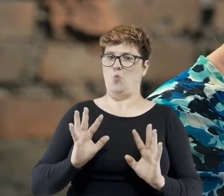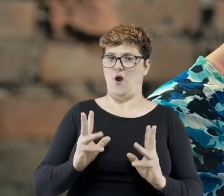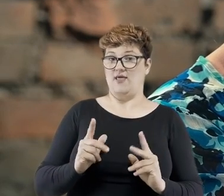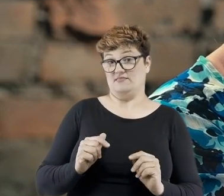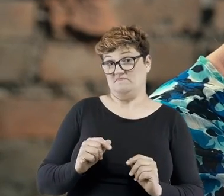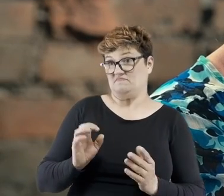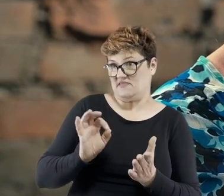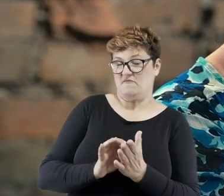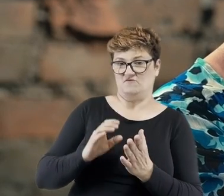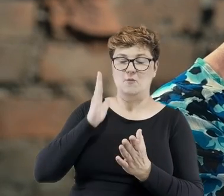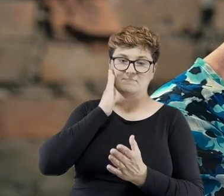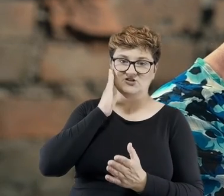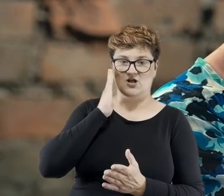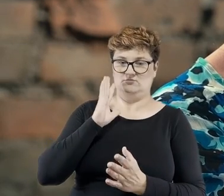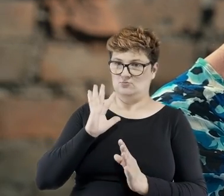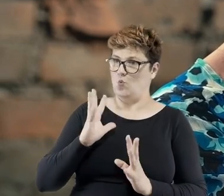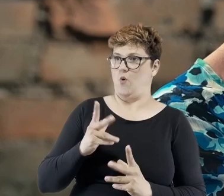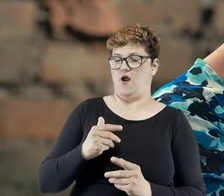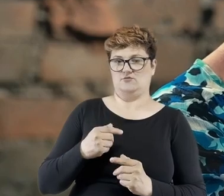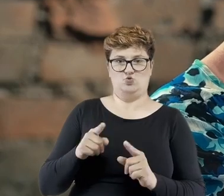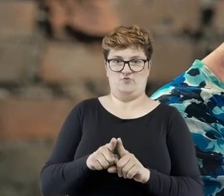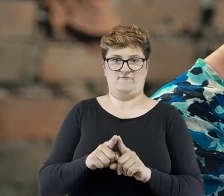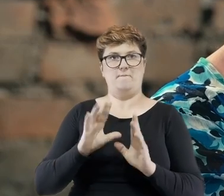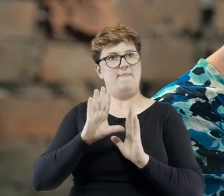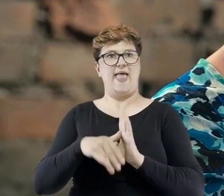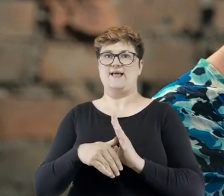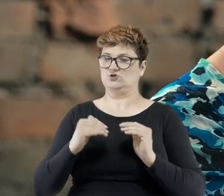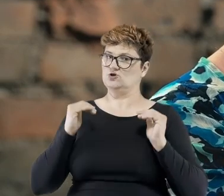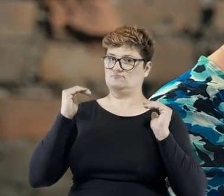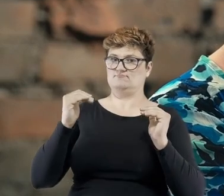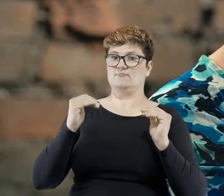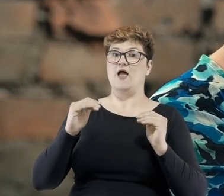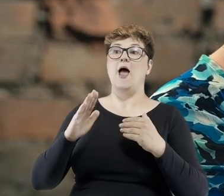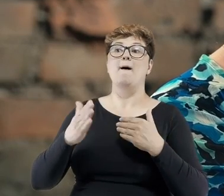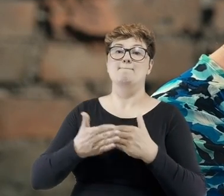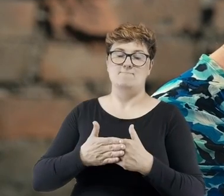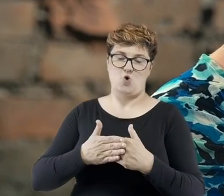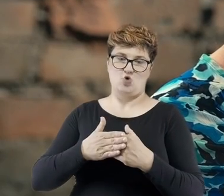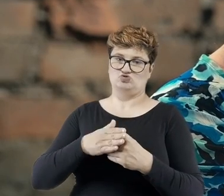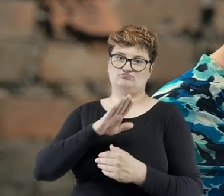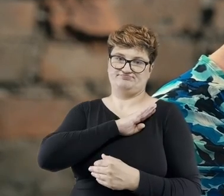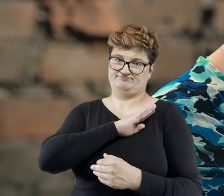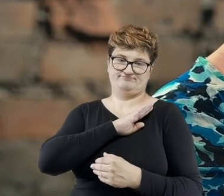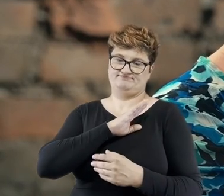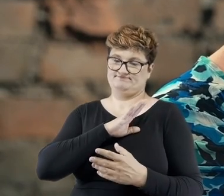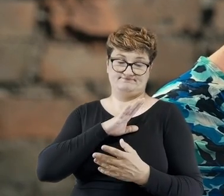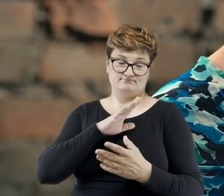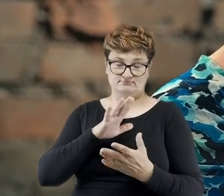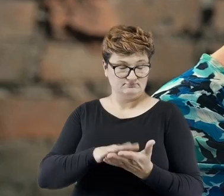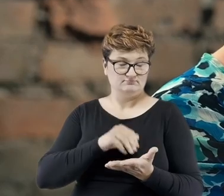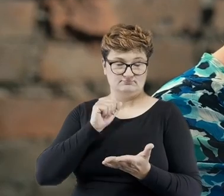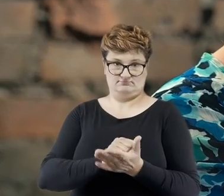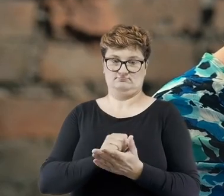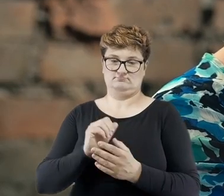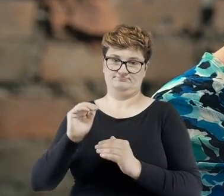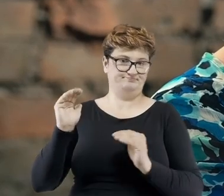Więc to musiało być przyjemne, mieszczańskie wnętrze, natomiast no, po śmierci męża jej sytuacja się radykalnie pogorszyła.